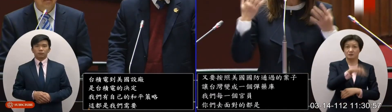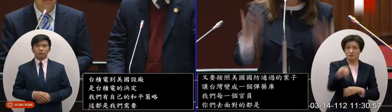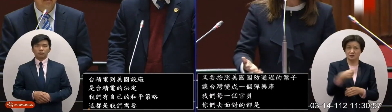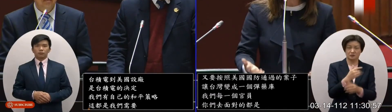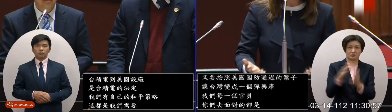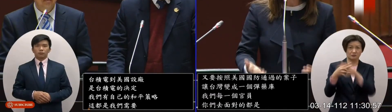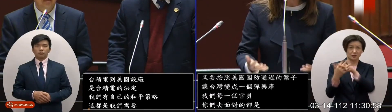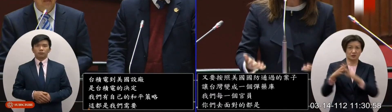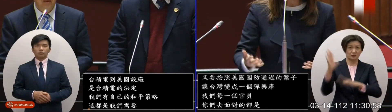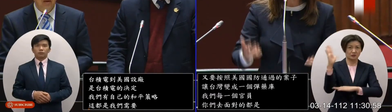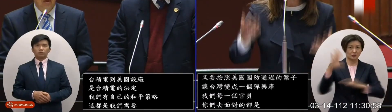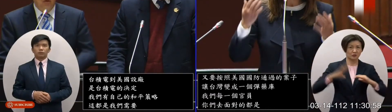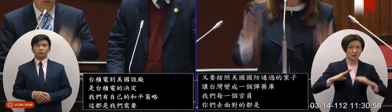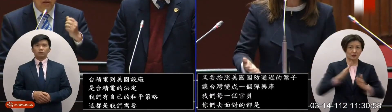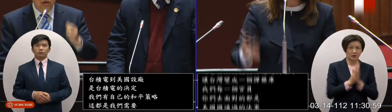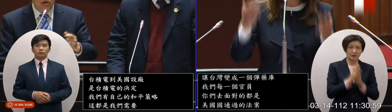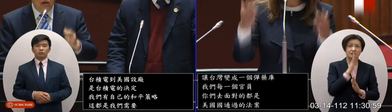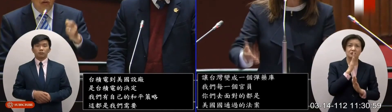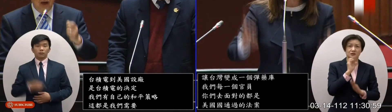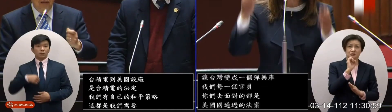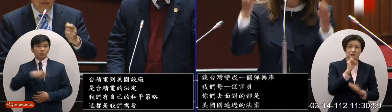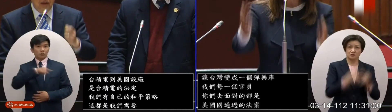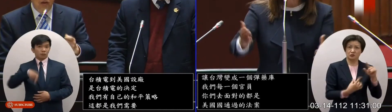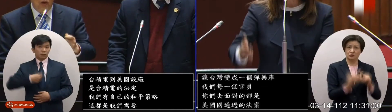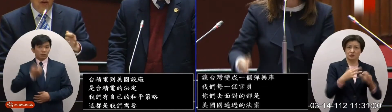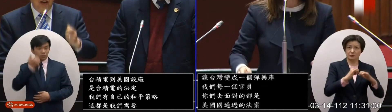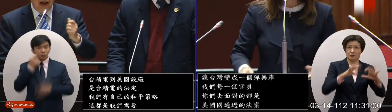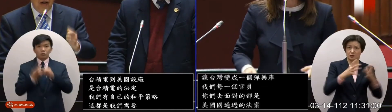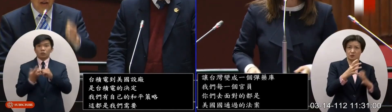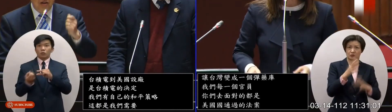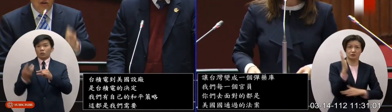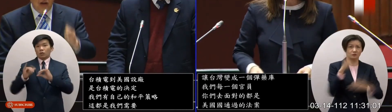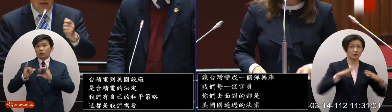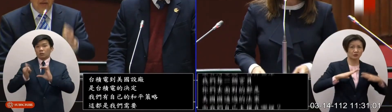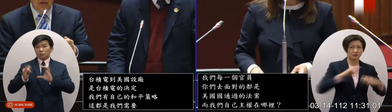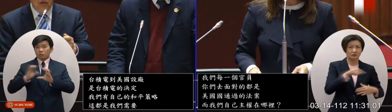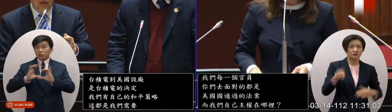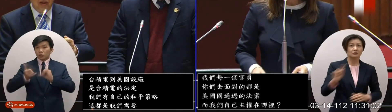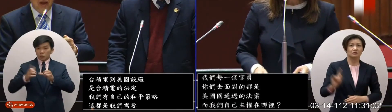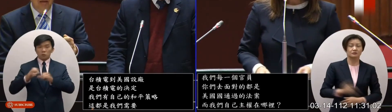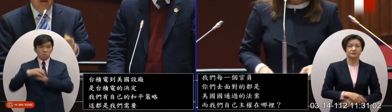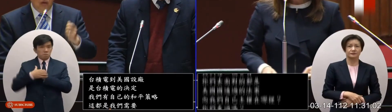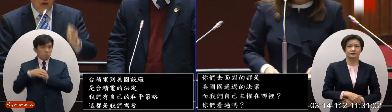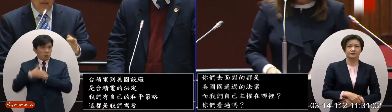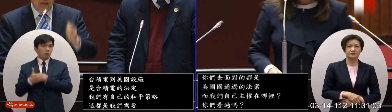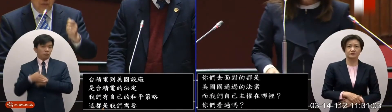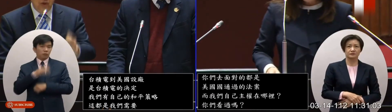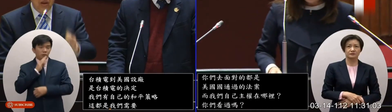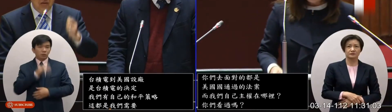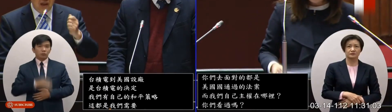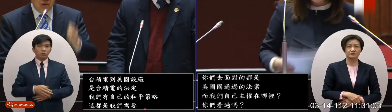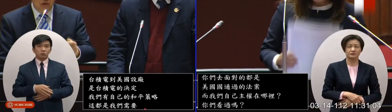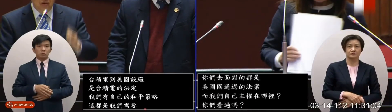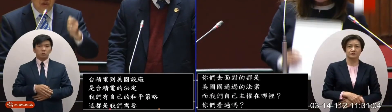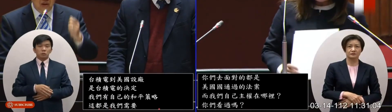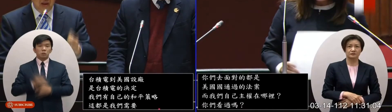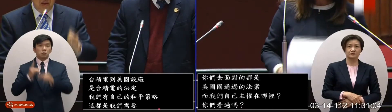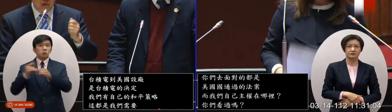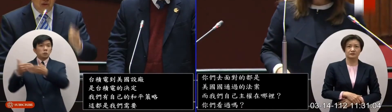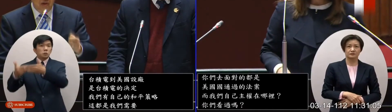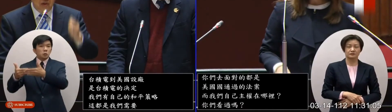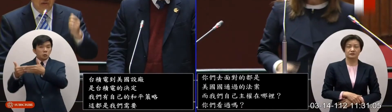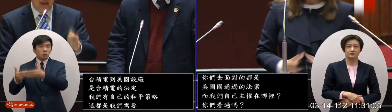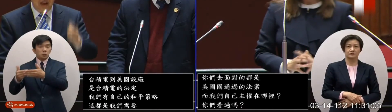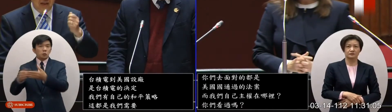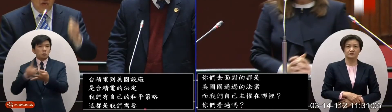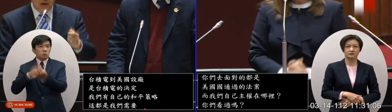你们是中华民国人民缴纳税钱给您的， 我们是中华民国捍卫中华民国的人， 好不好？ 我们不希望中国以所